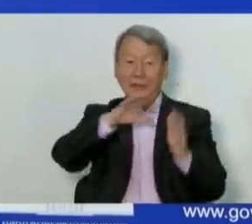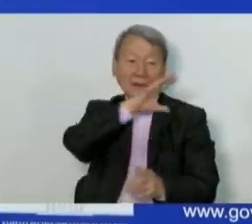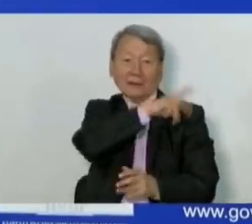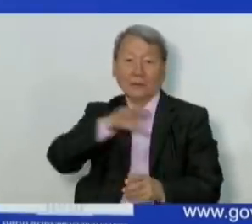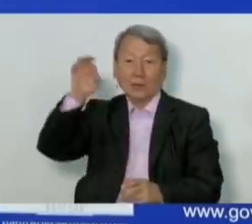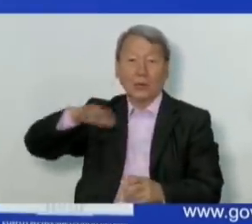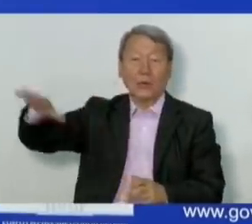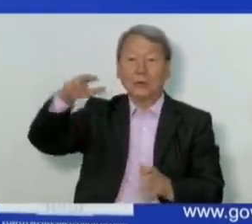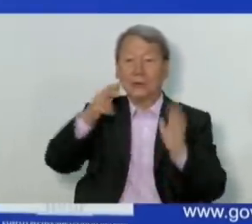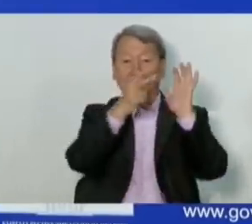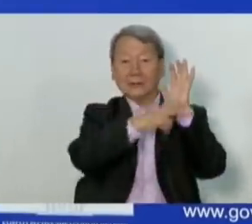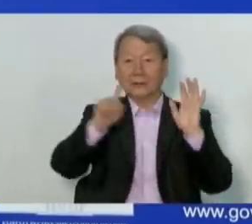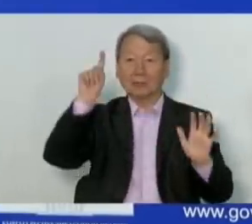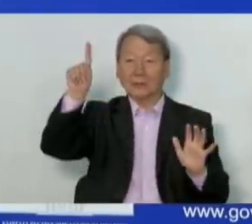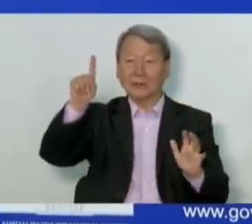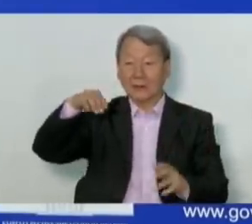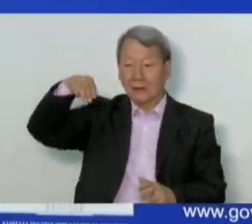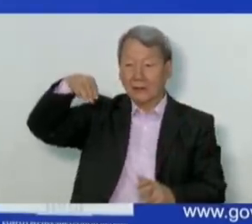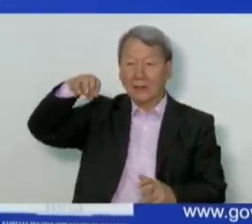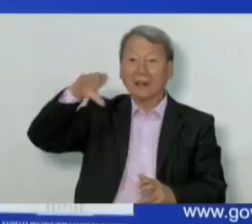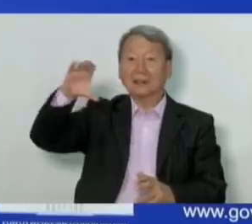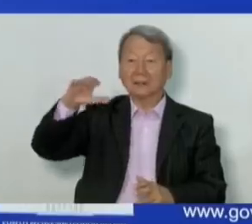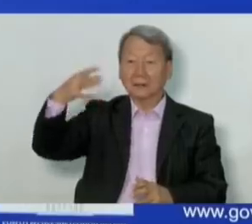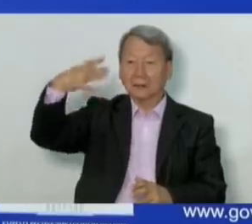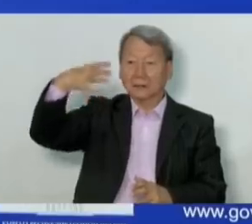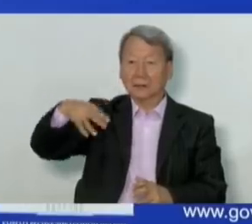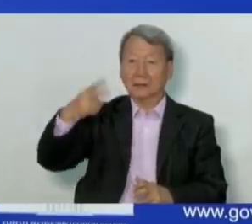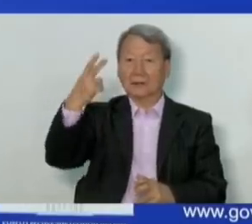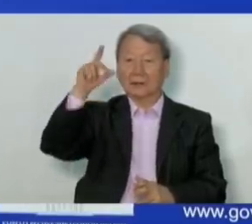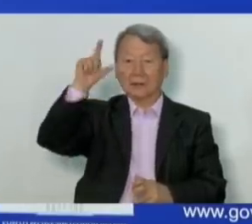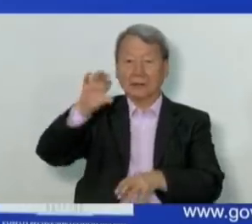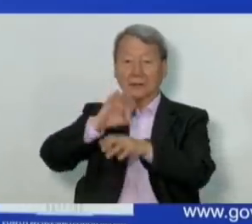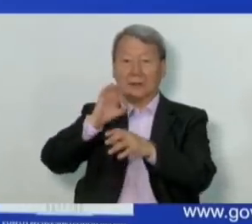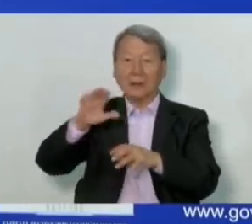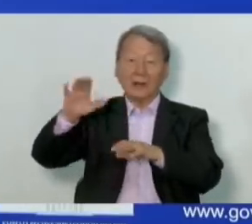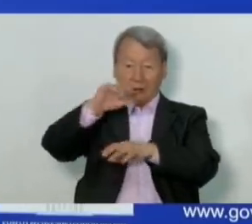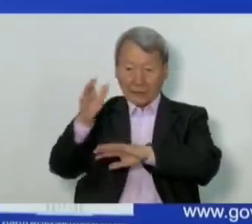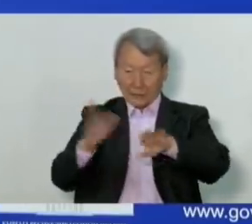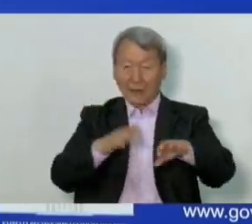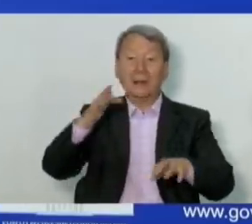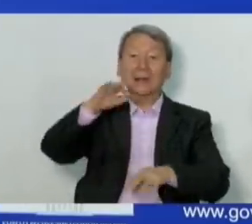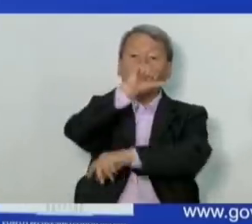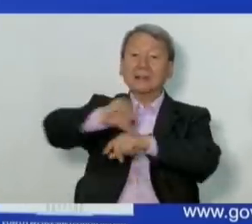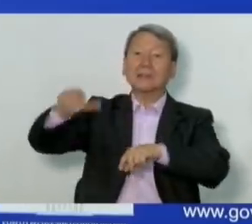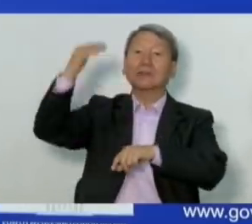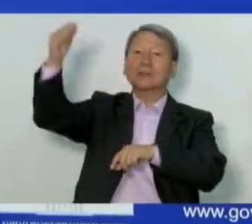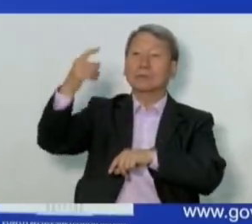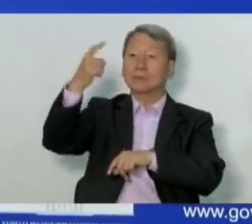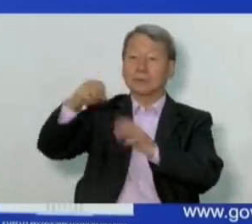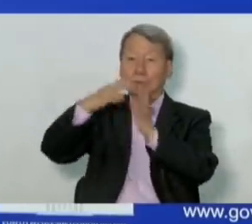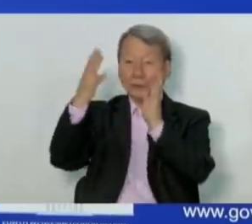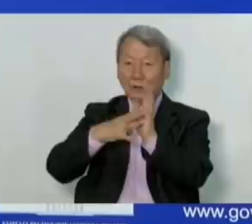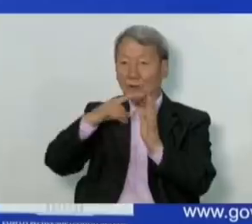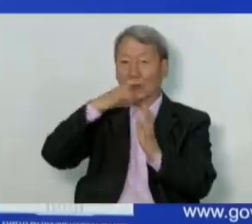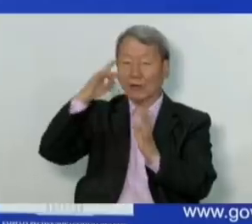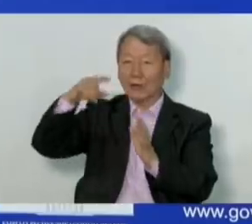Исіккөл облысында 81, Талас облысында 42 ұчыр. Сол Илецкиден 119,